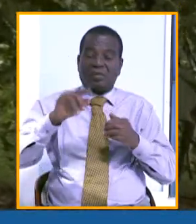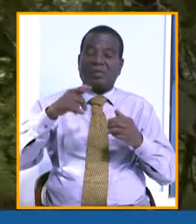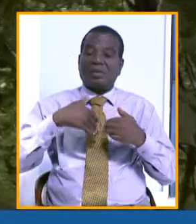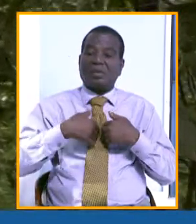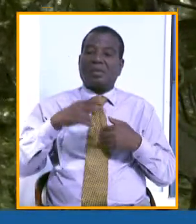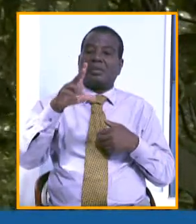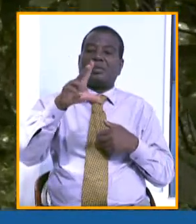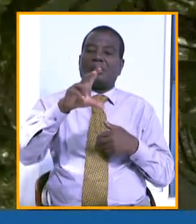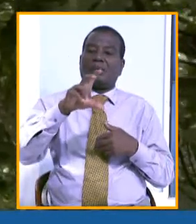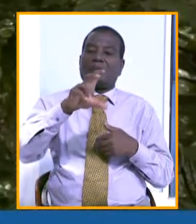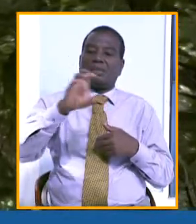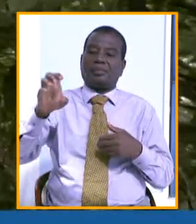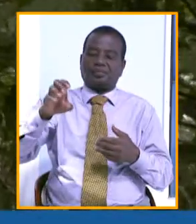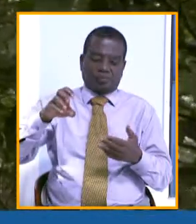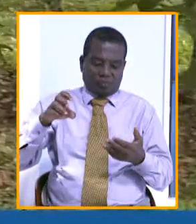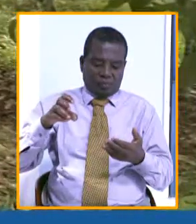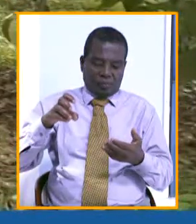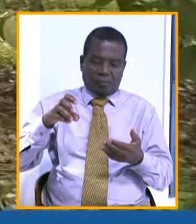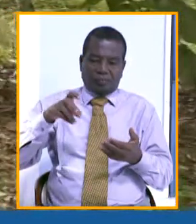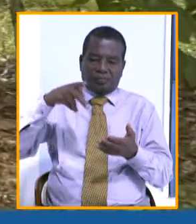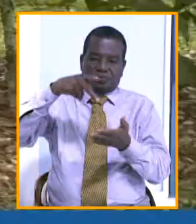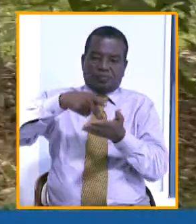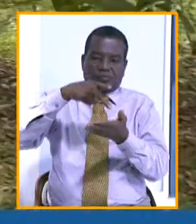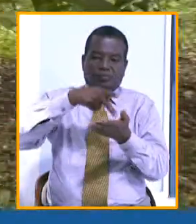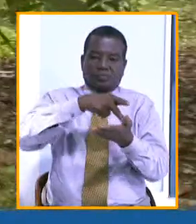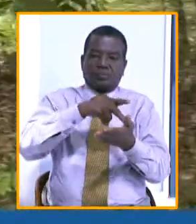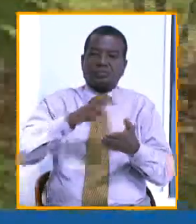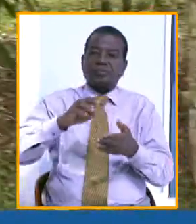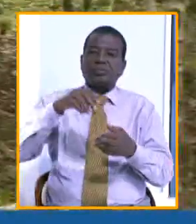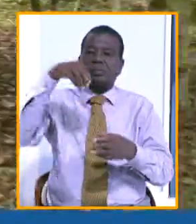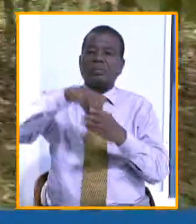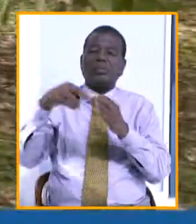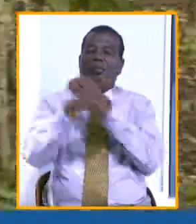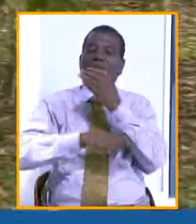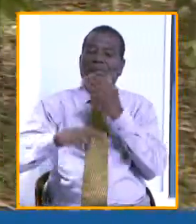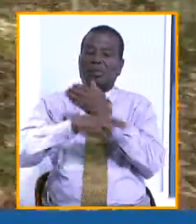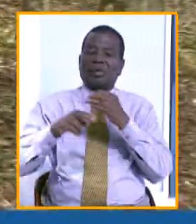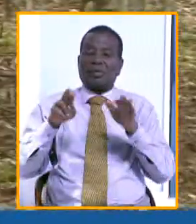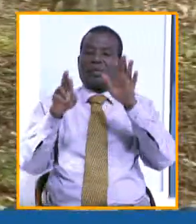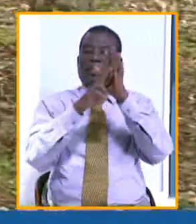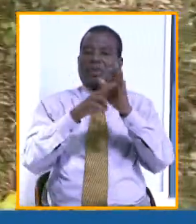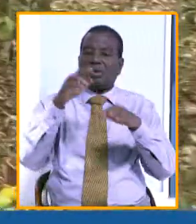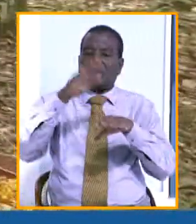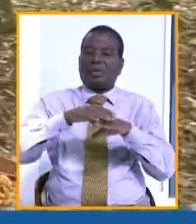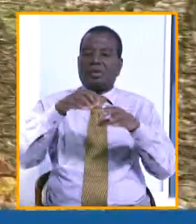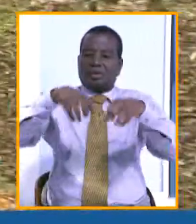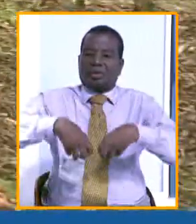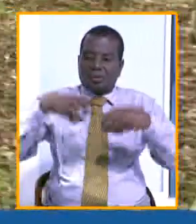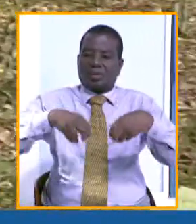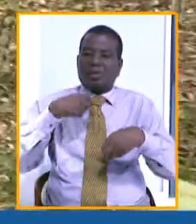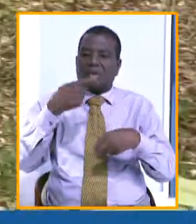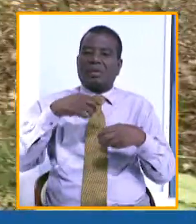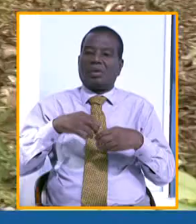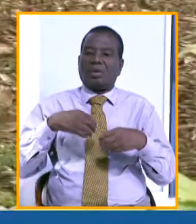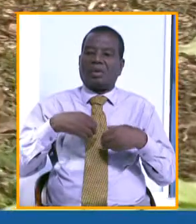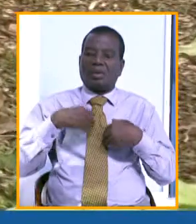fait cohabiter avec ses plants de cacao. Dans la région, il se présente un peu comme un pionnier sur cette culture dont il a